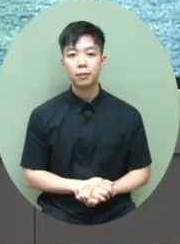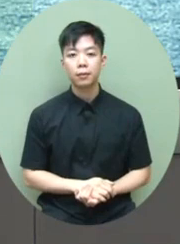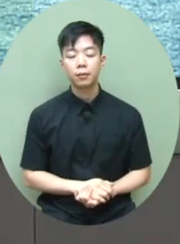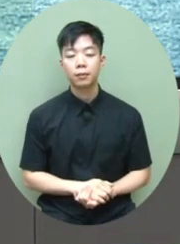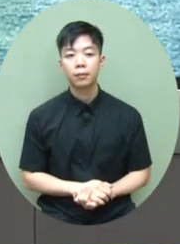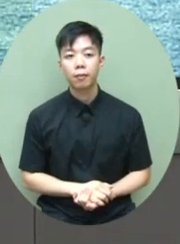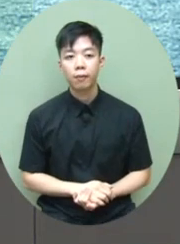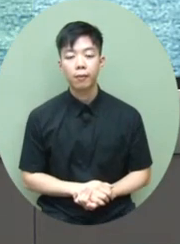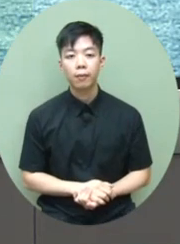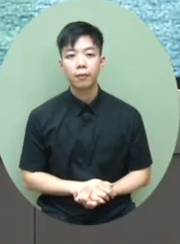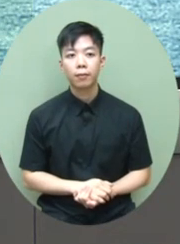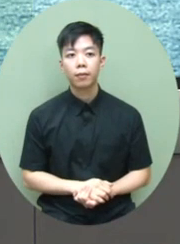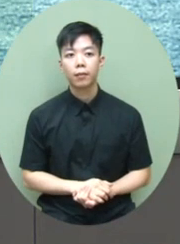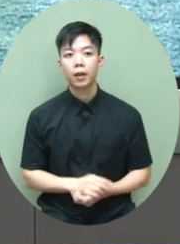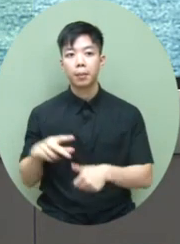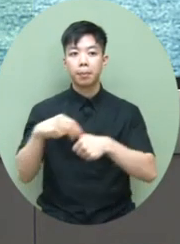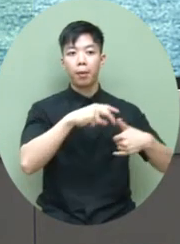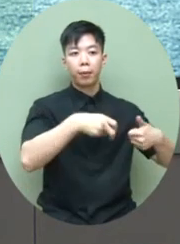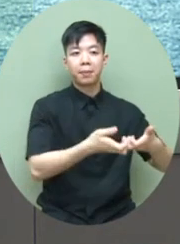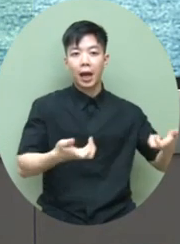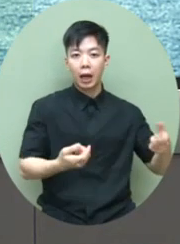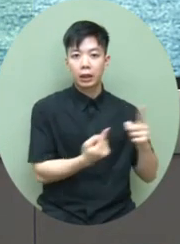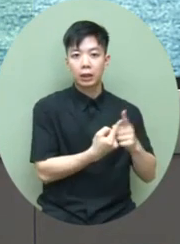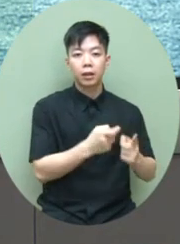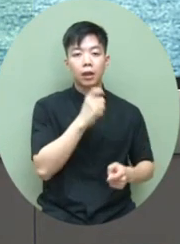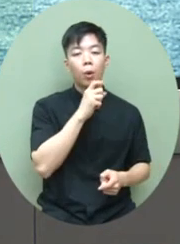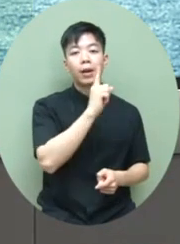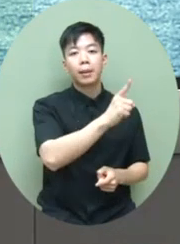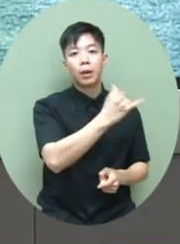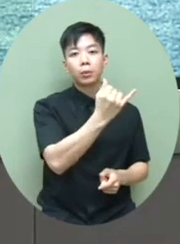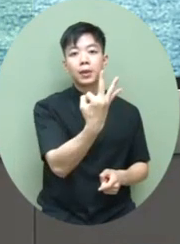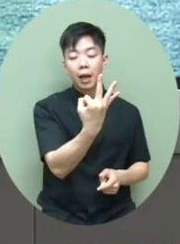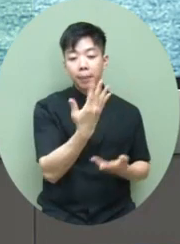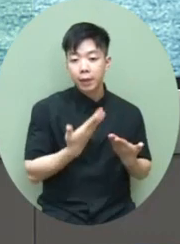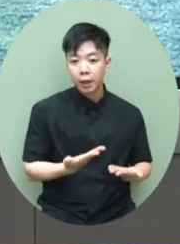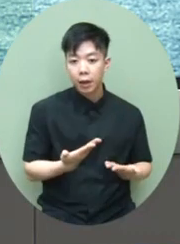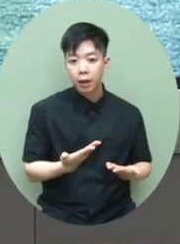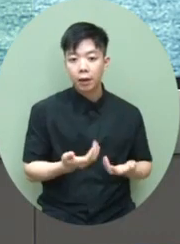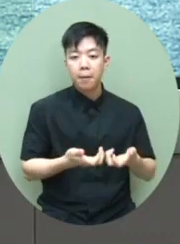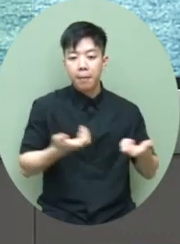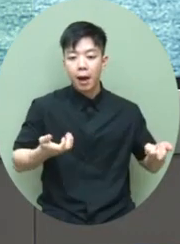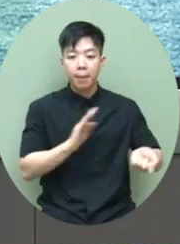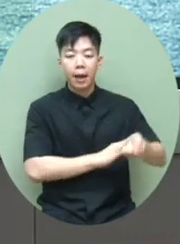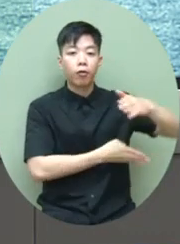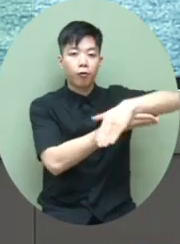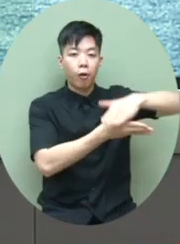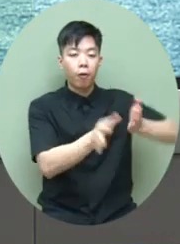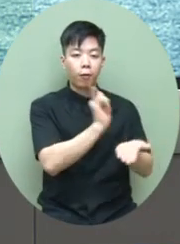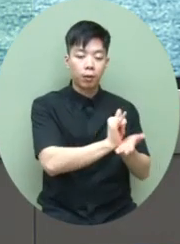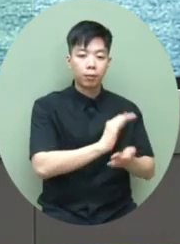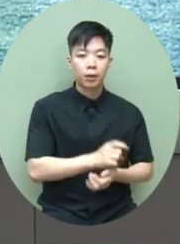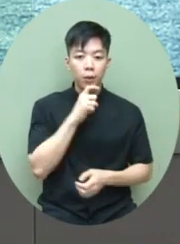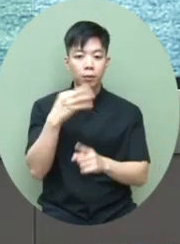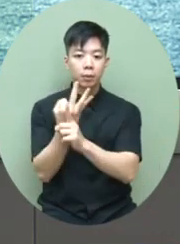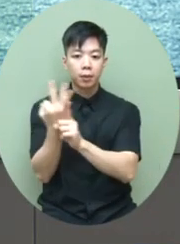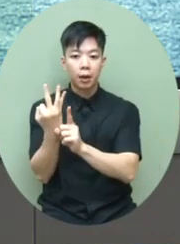需要入住隔離嘅設施嘅病人當中咧，有163名嘅病人咧係住喺隔離病房，咁有13名嘅